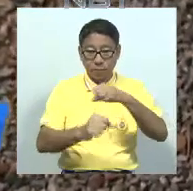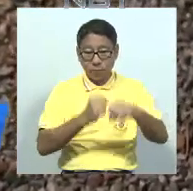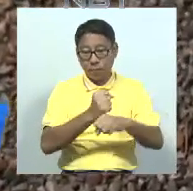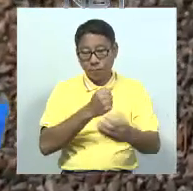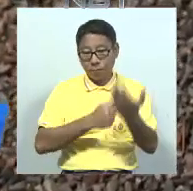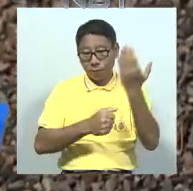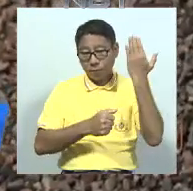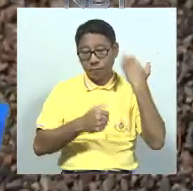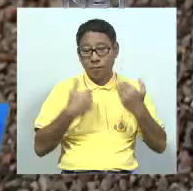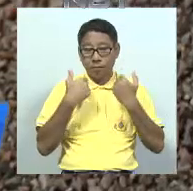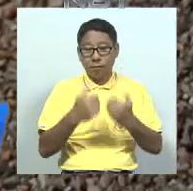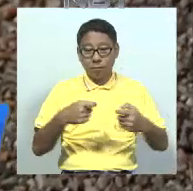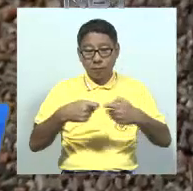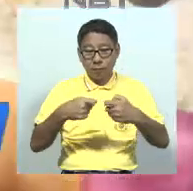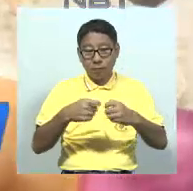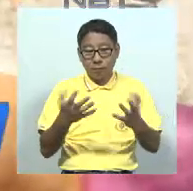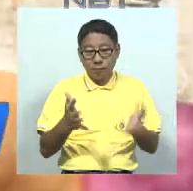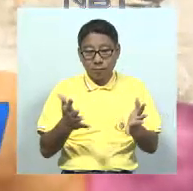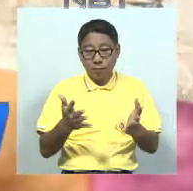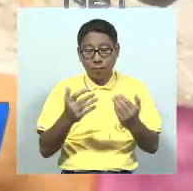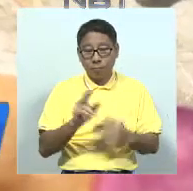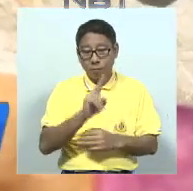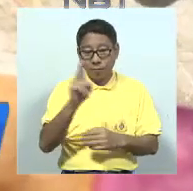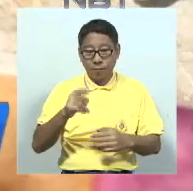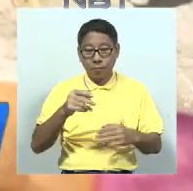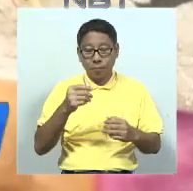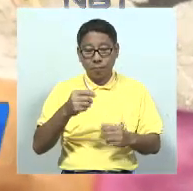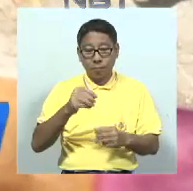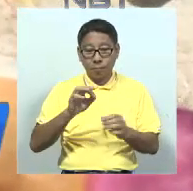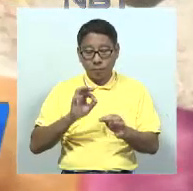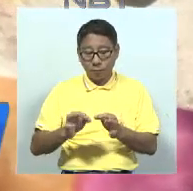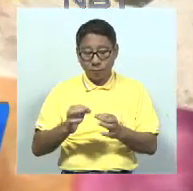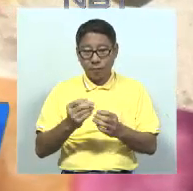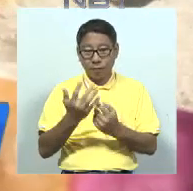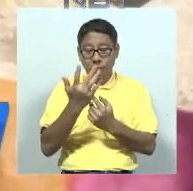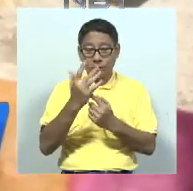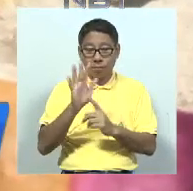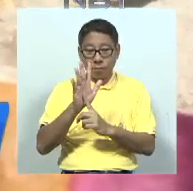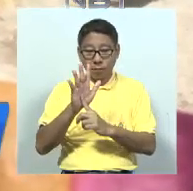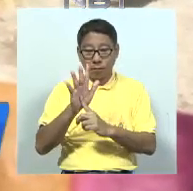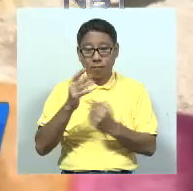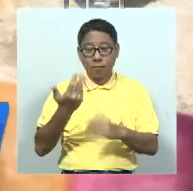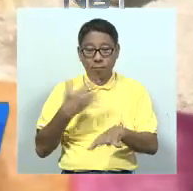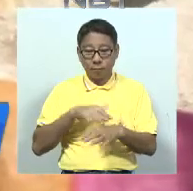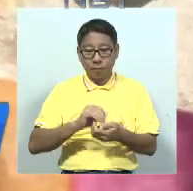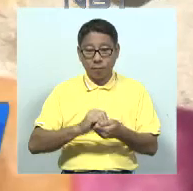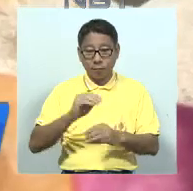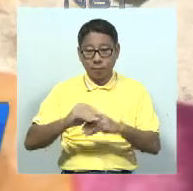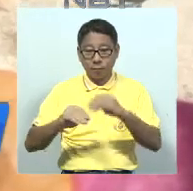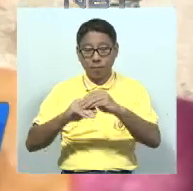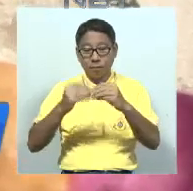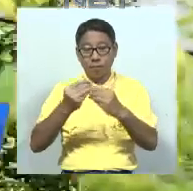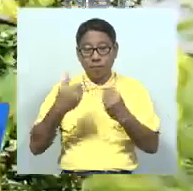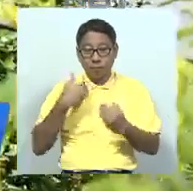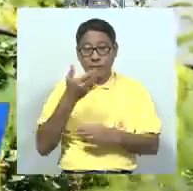แล้วแล้วก็ไม่มีไฟฟ้าใช้เช่นกันต้องใช้ไฟจากตะเกียงและเทียนจนได้เข้าร่วมกับโครงการแผงโซลา